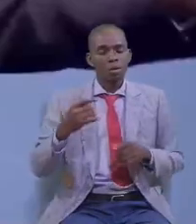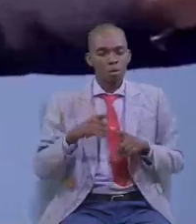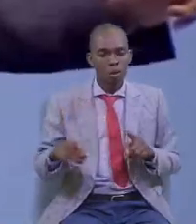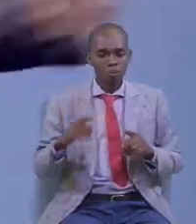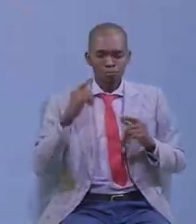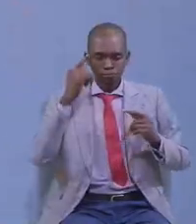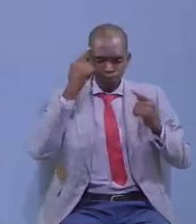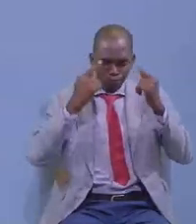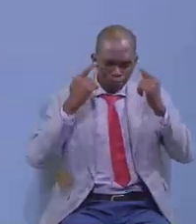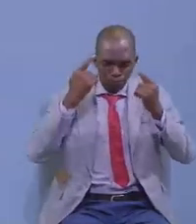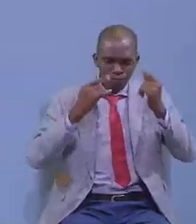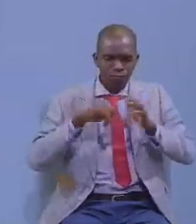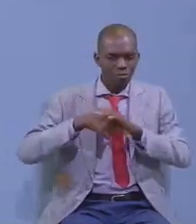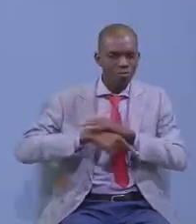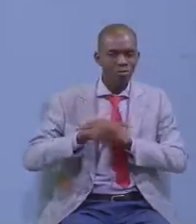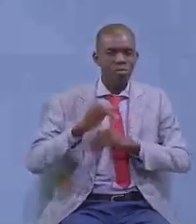Écritures